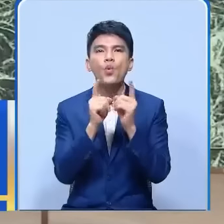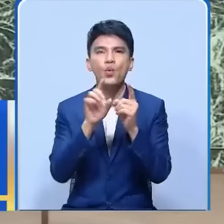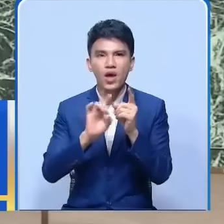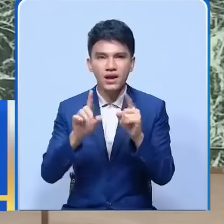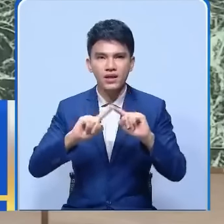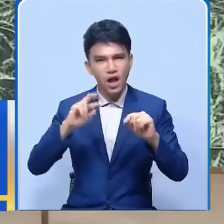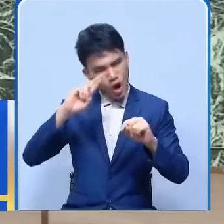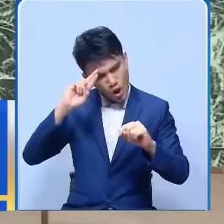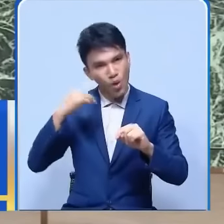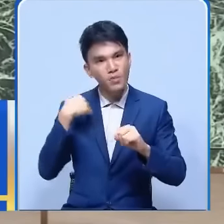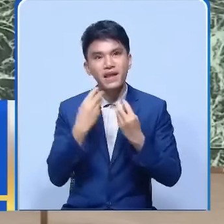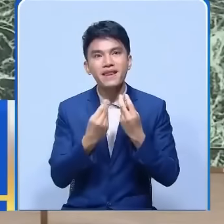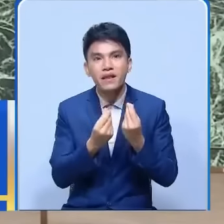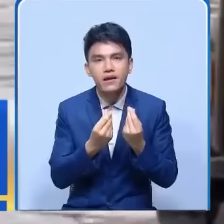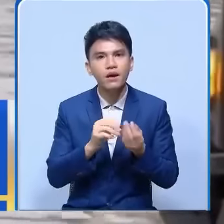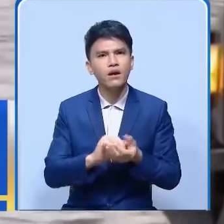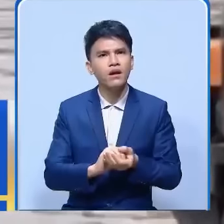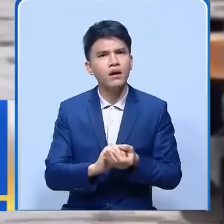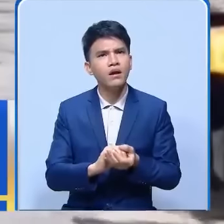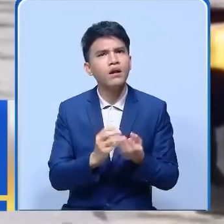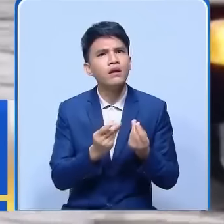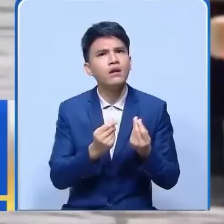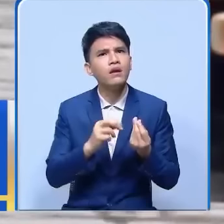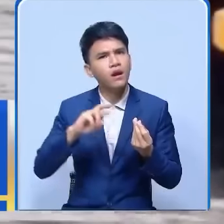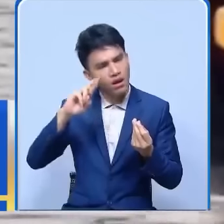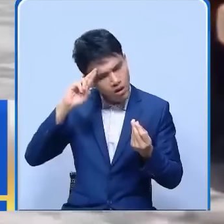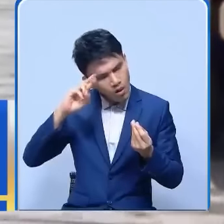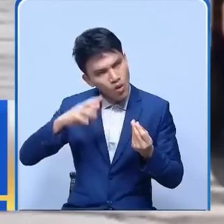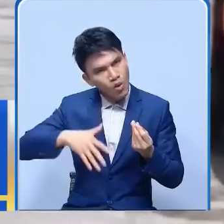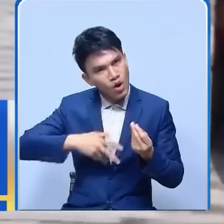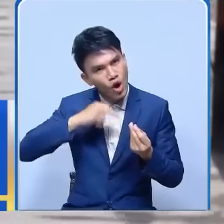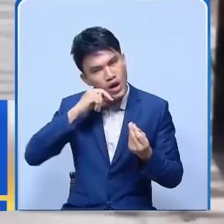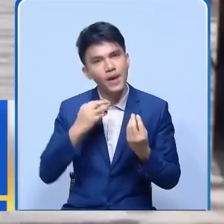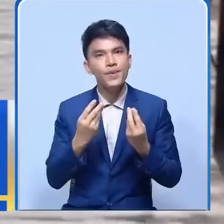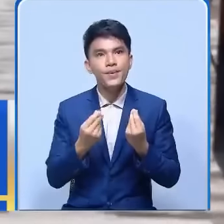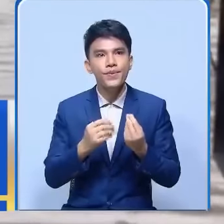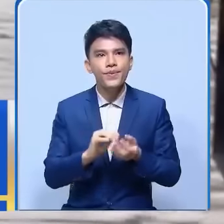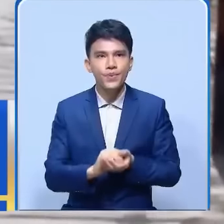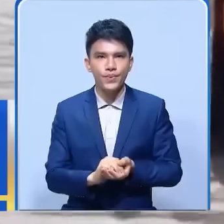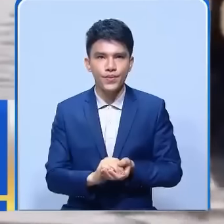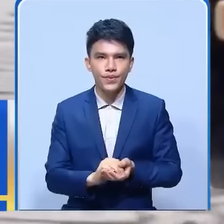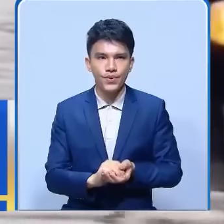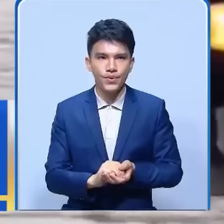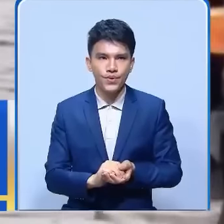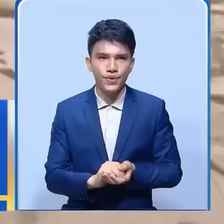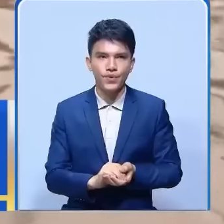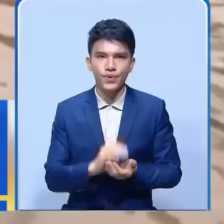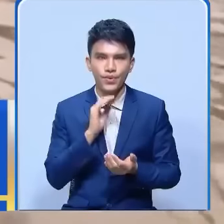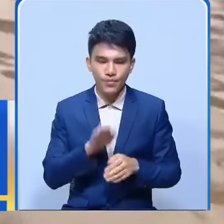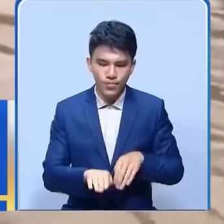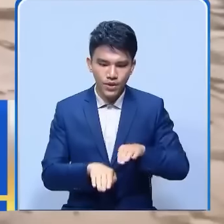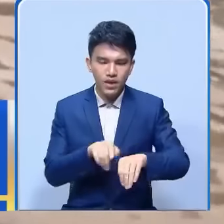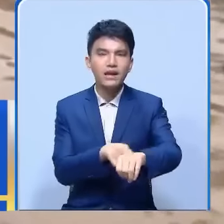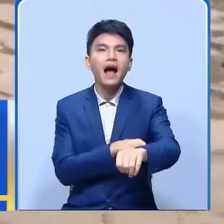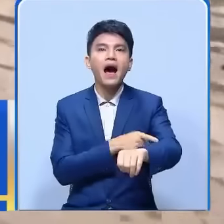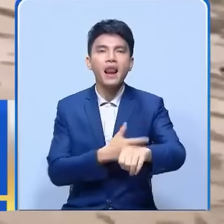วังโรคไข้ดินด้วยโรคไข้ดินเป็นยังไงเขาบอกว่าเชื้อเนี่ยมันอยู่ในน้ำในดินมันจะเข้าทางผิวหนังเมื่อสัมผัสดินและน้ำเป็นเวลานาน